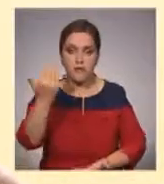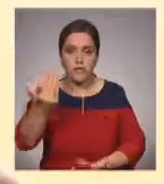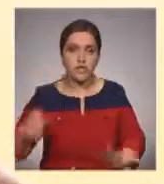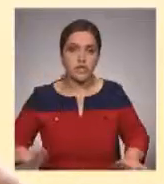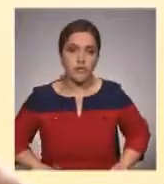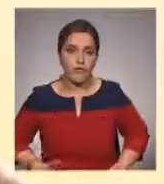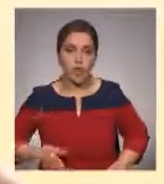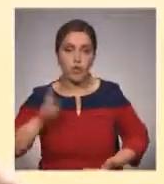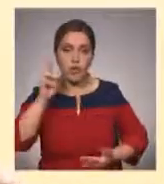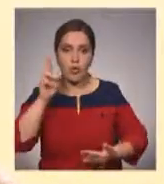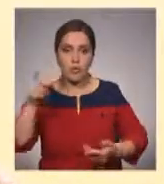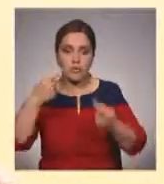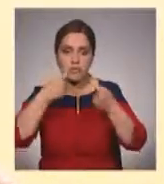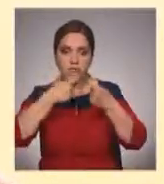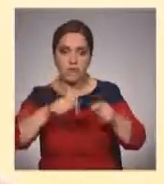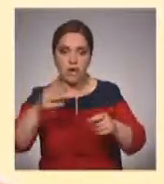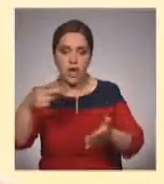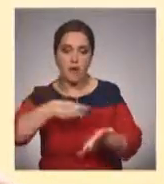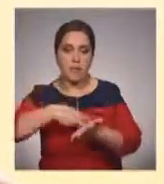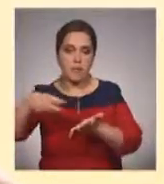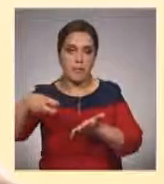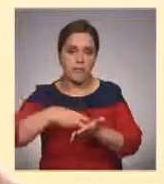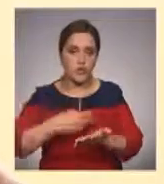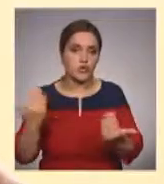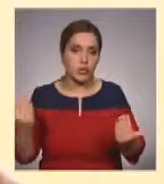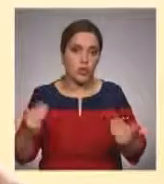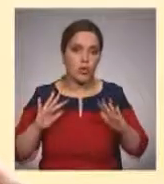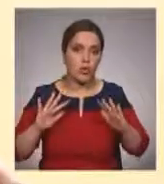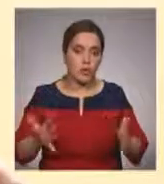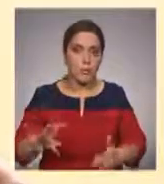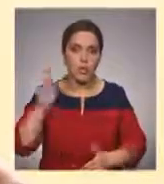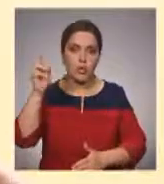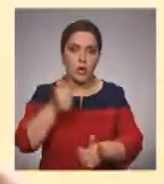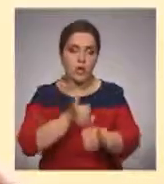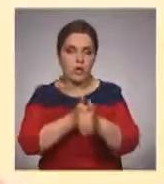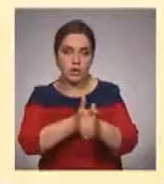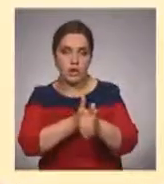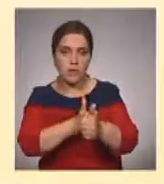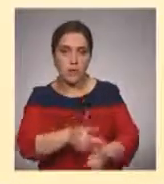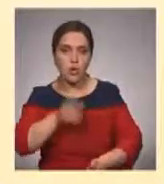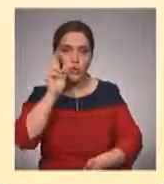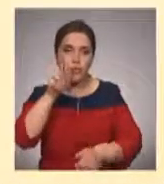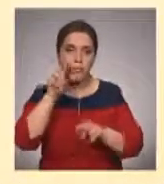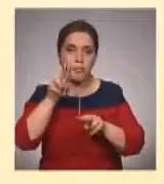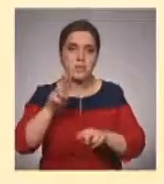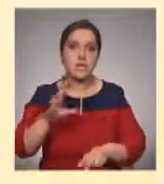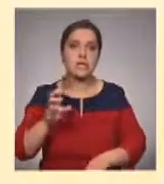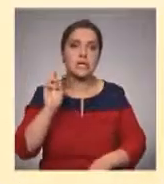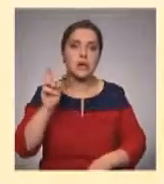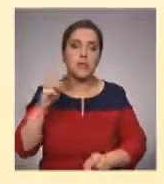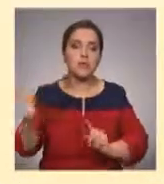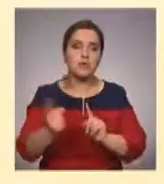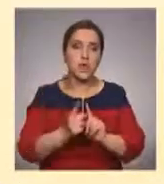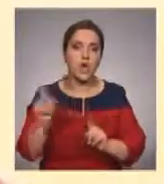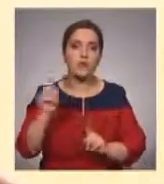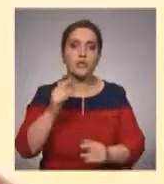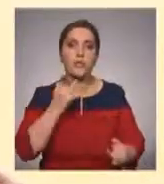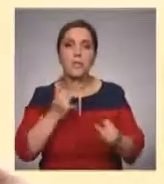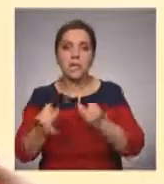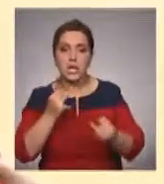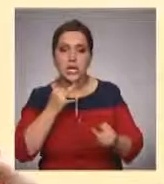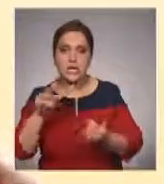Кто-то начинает взламывать вашу переписку, сегодня это уже происходит, да? Кто-то начинает за вами ставить наблюдение, за вами следят, с кем встречаетесь, о чем говорите, записывают